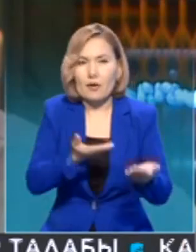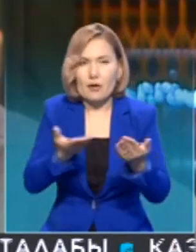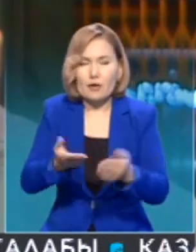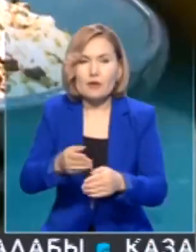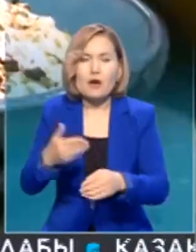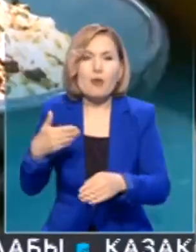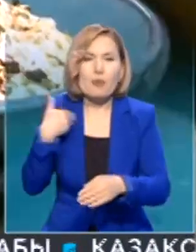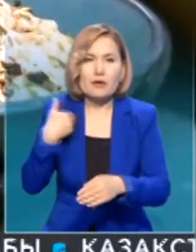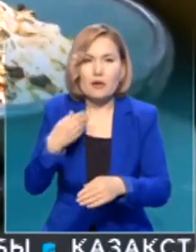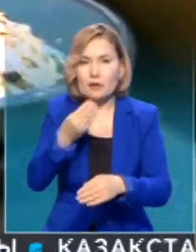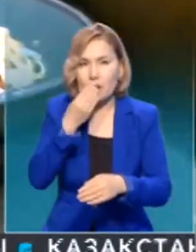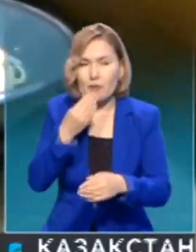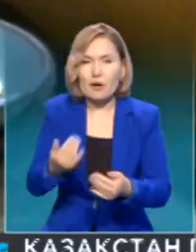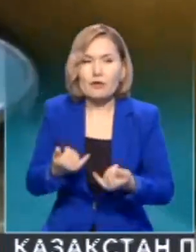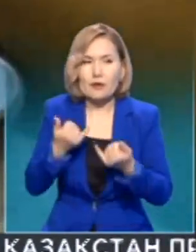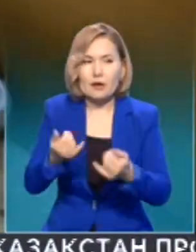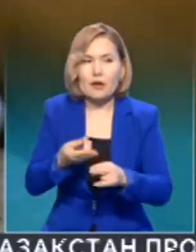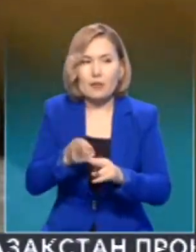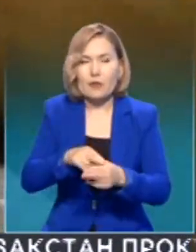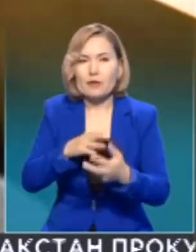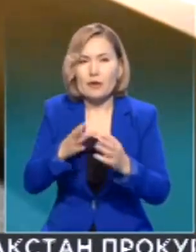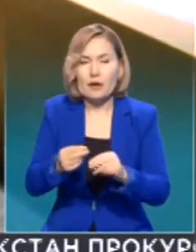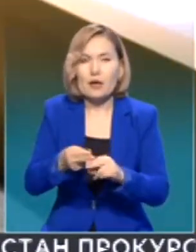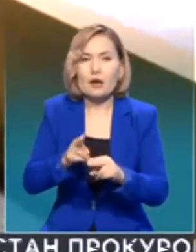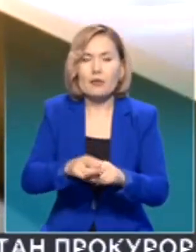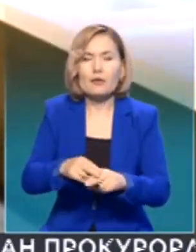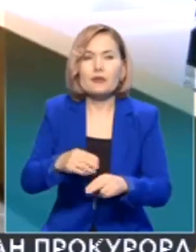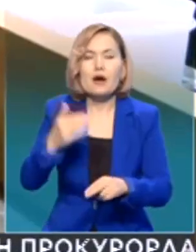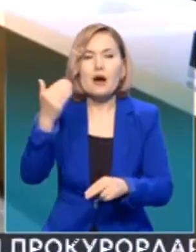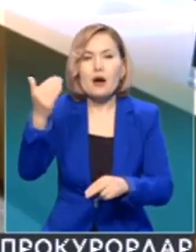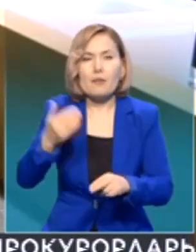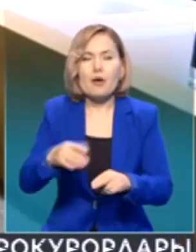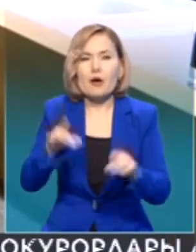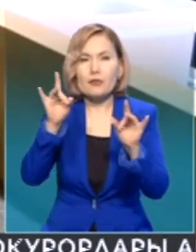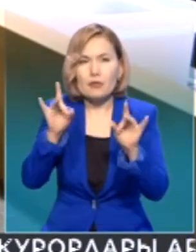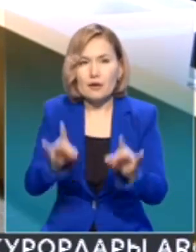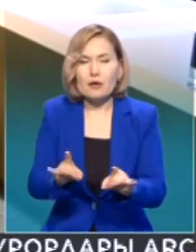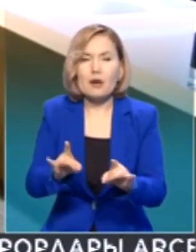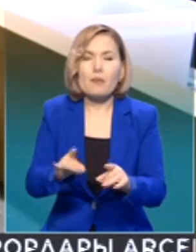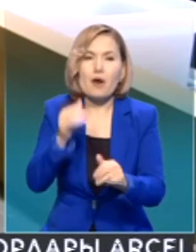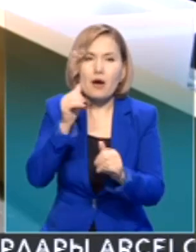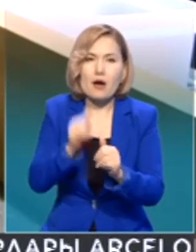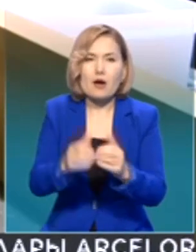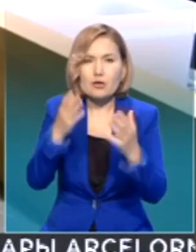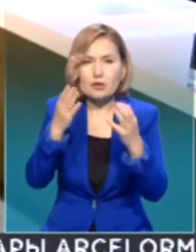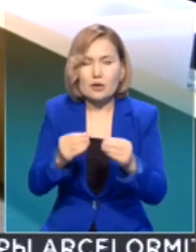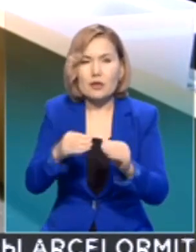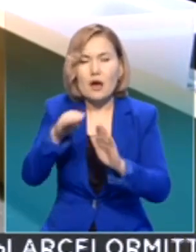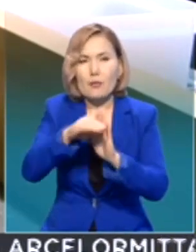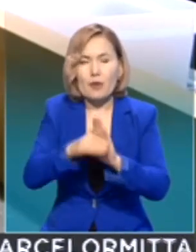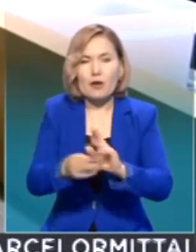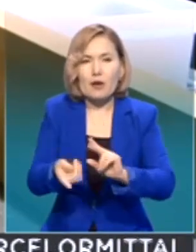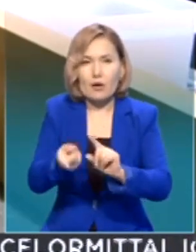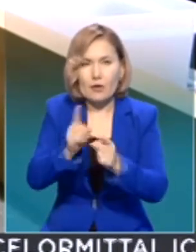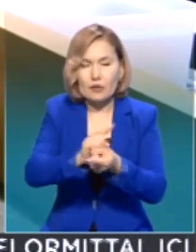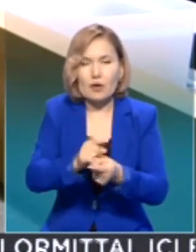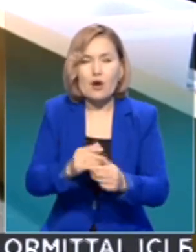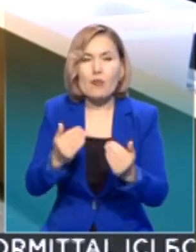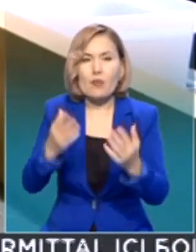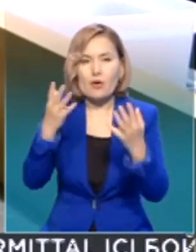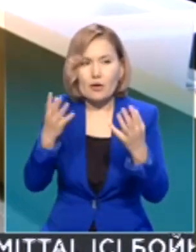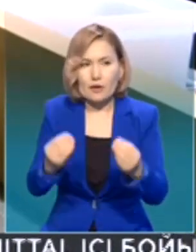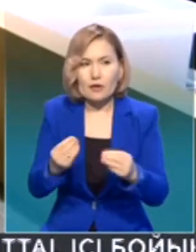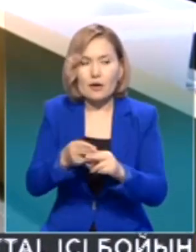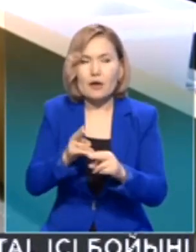көріңіз. Тұтынушыларды көптеп тарту үшін мейрамхана басшылығы ас мәзірін күнде өзгертіп отырамыз дейді. Мысалы, бүгін қонақтарға